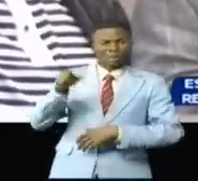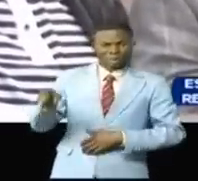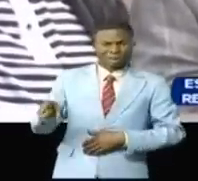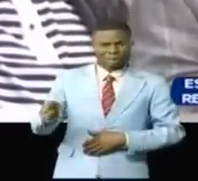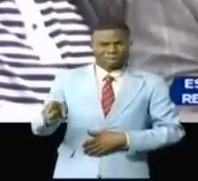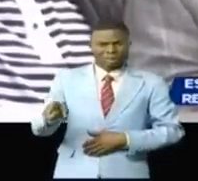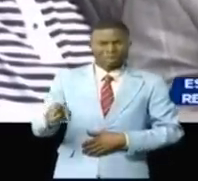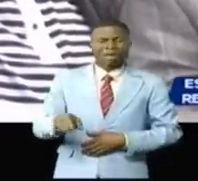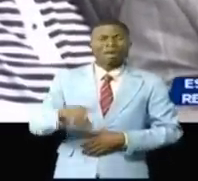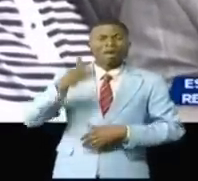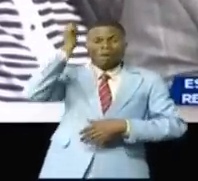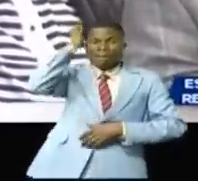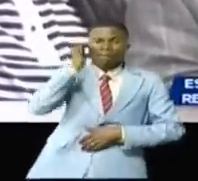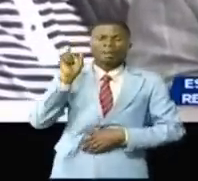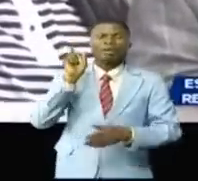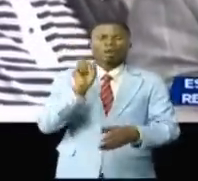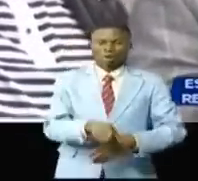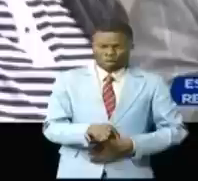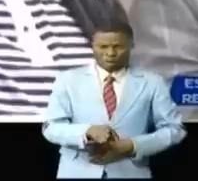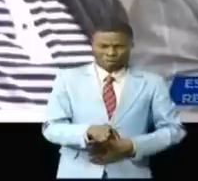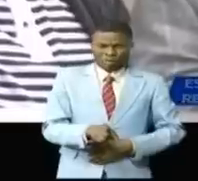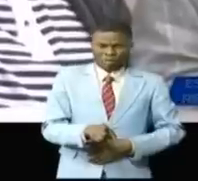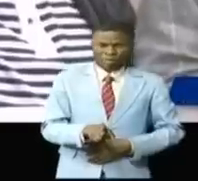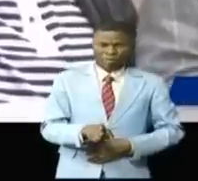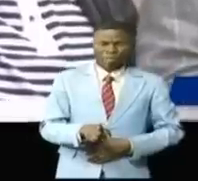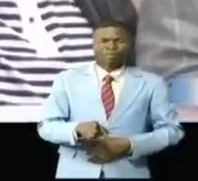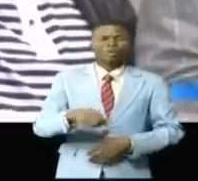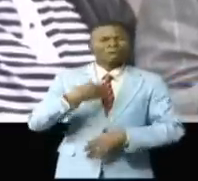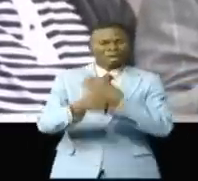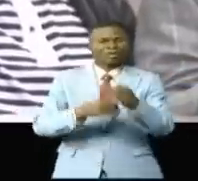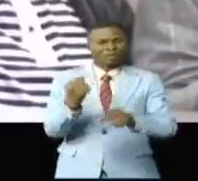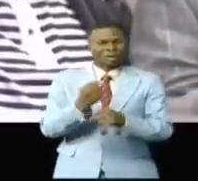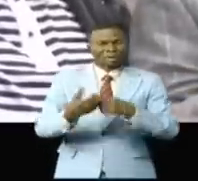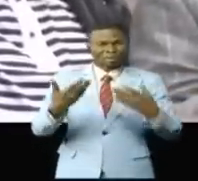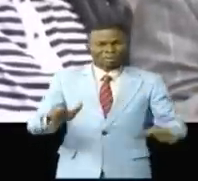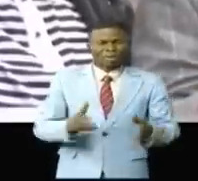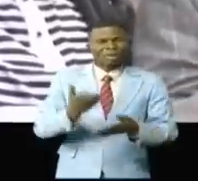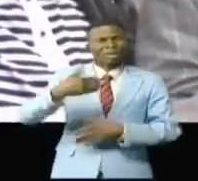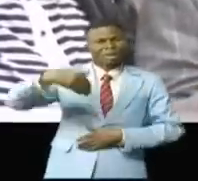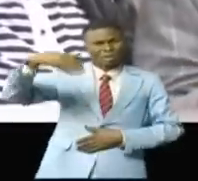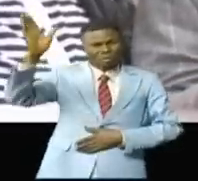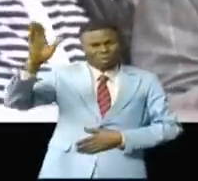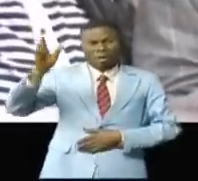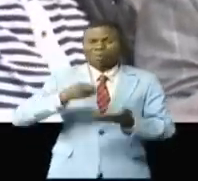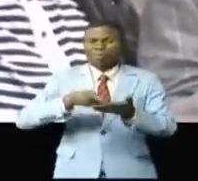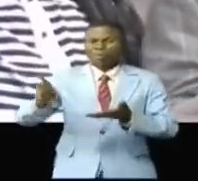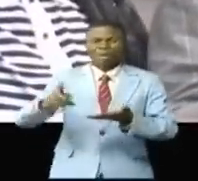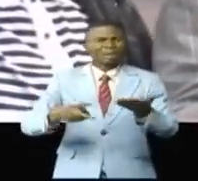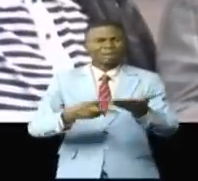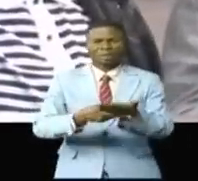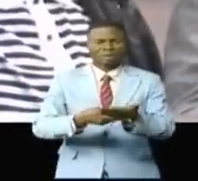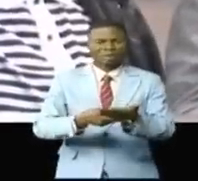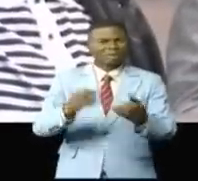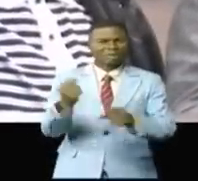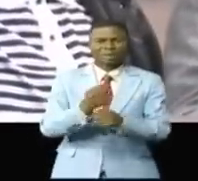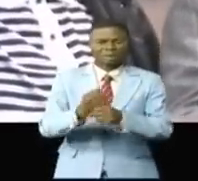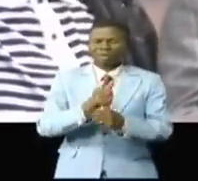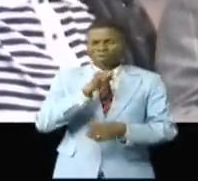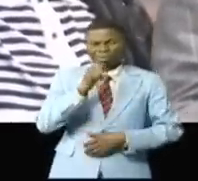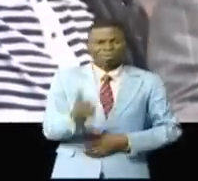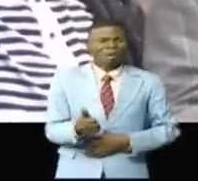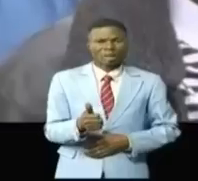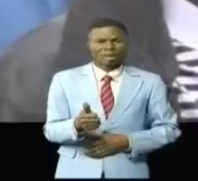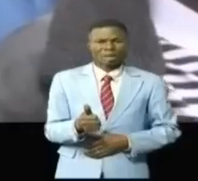Ce navire est arrivé. Il a accompli tous ses devoirs, il est rentré sans avoir payé les services qui lui ont été